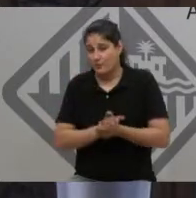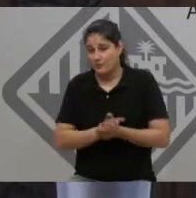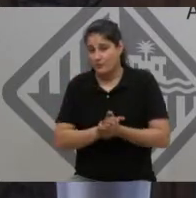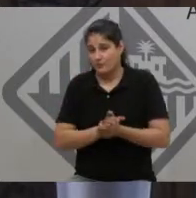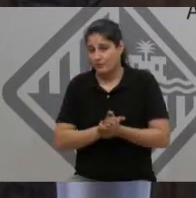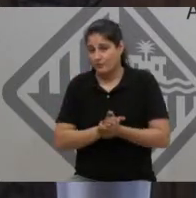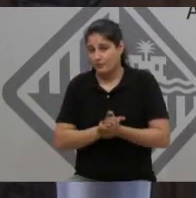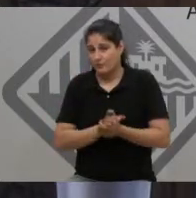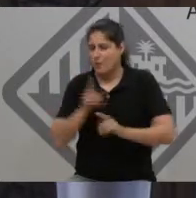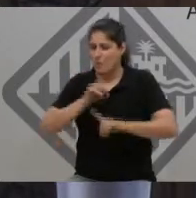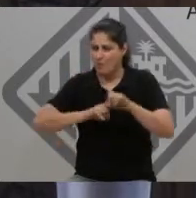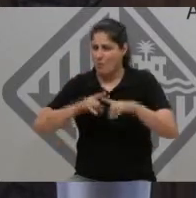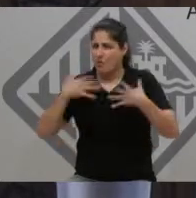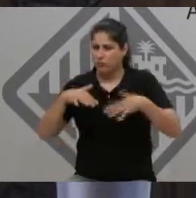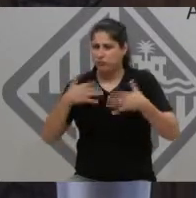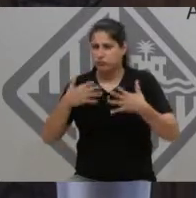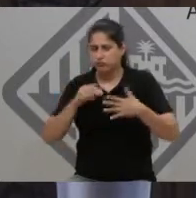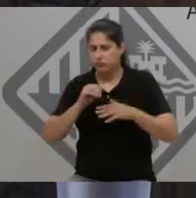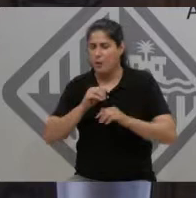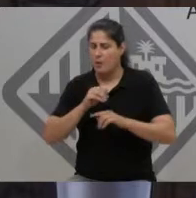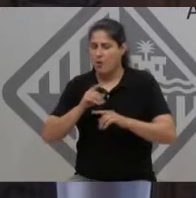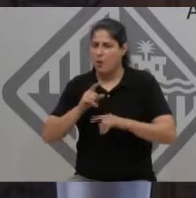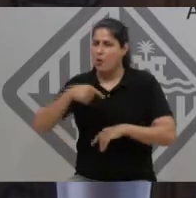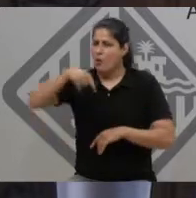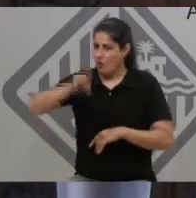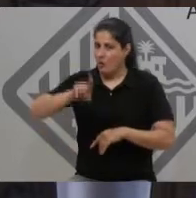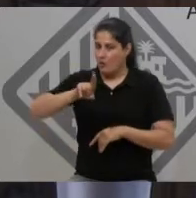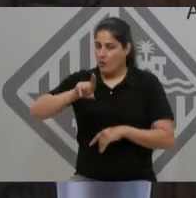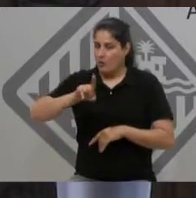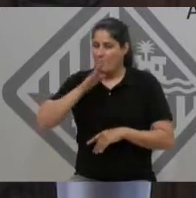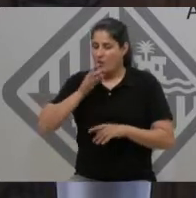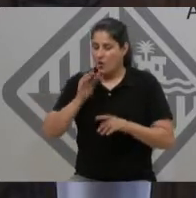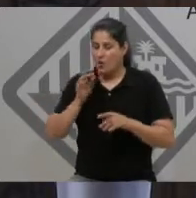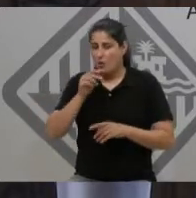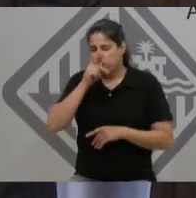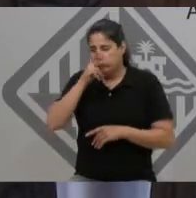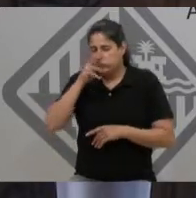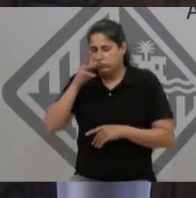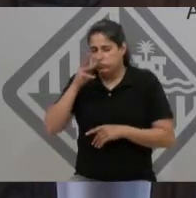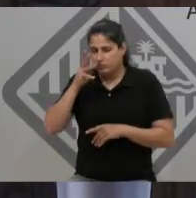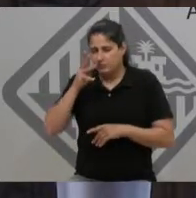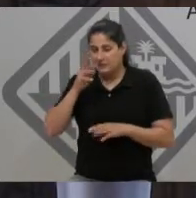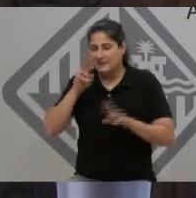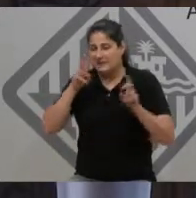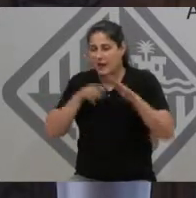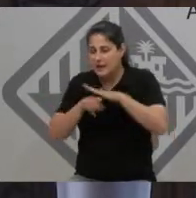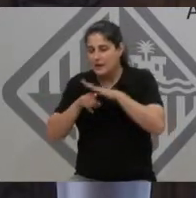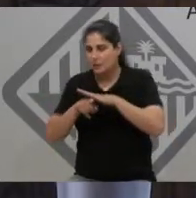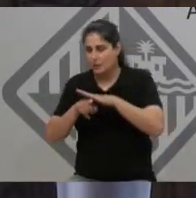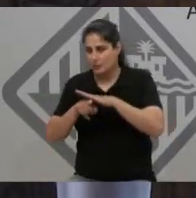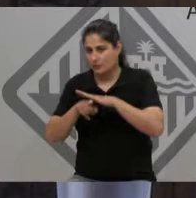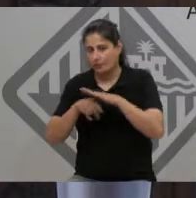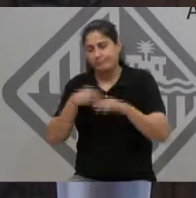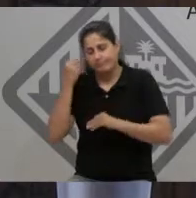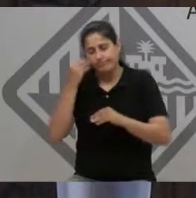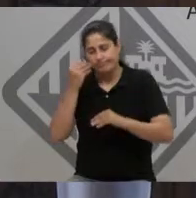un dels problemes, si no un dels principals problemes que hem vist al llarg d'aquests anys en matèria de gestió i pensant que això també suposa un